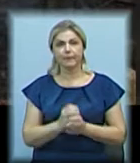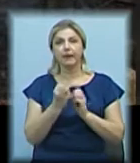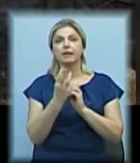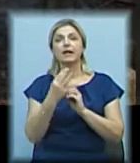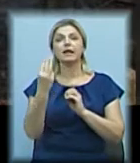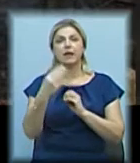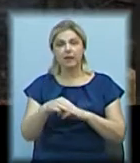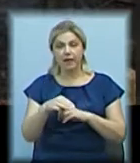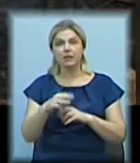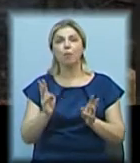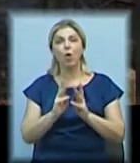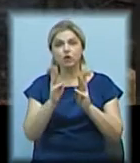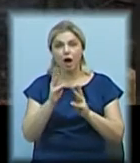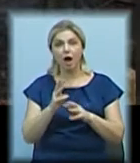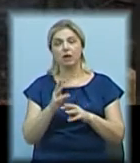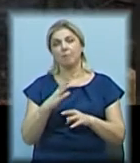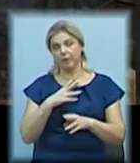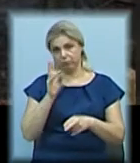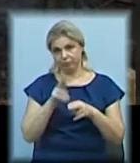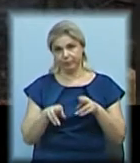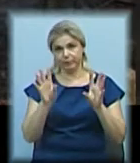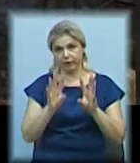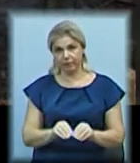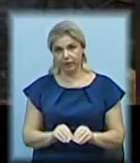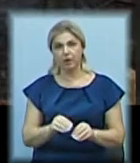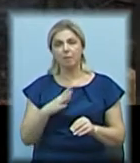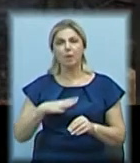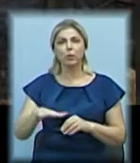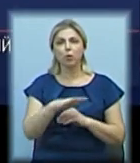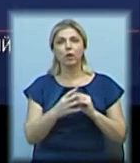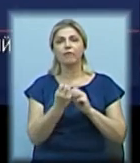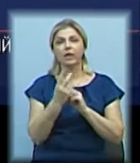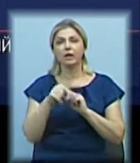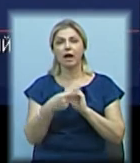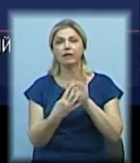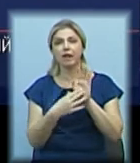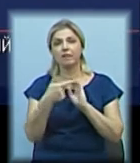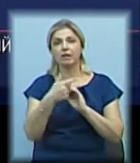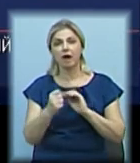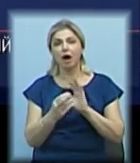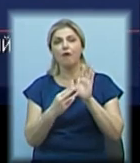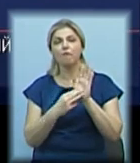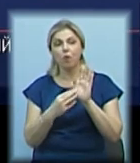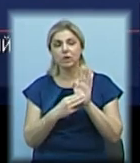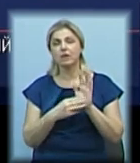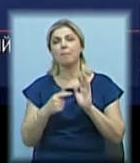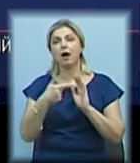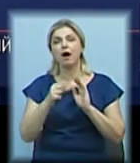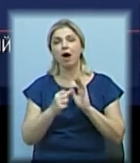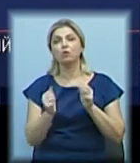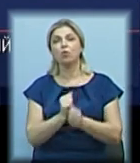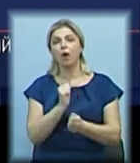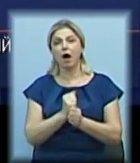13:30 ліквідована. Її загальна площа склала 12,9 гектарів, з яких 8 гектарів суха трава на